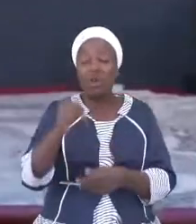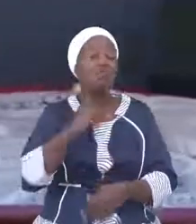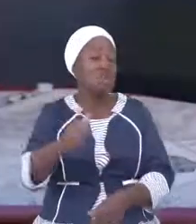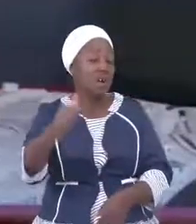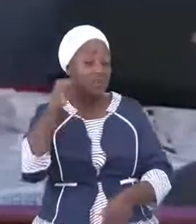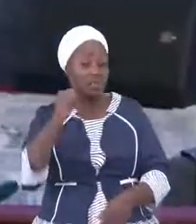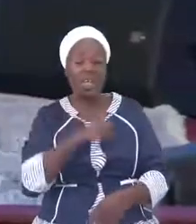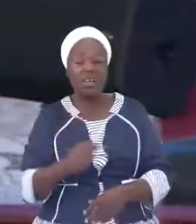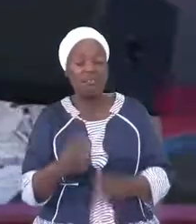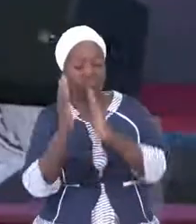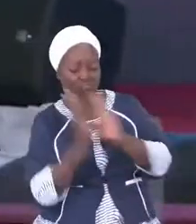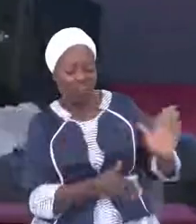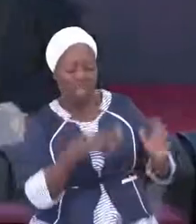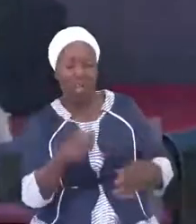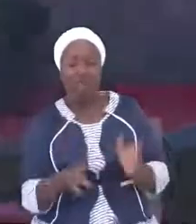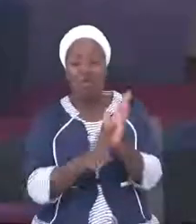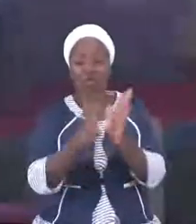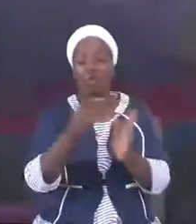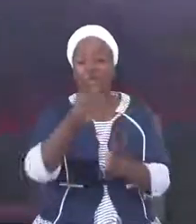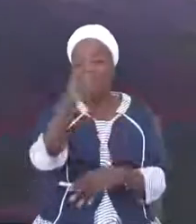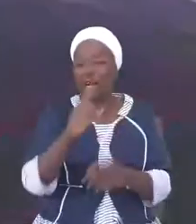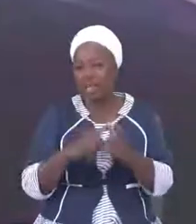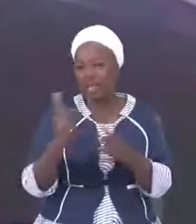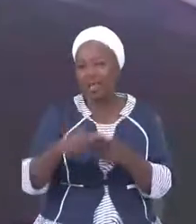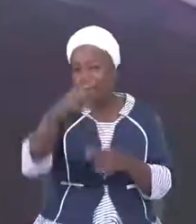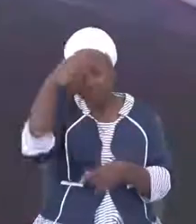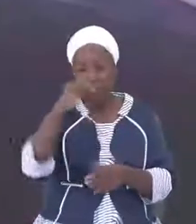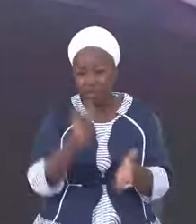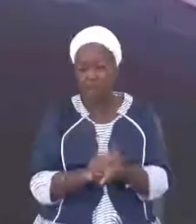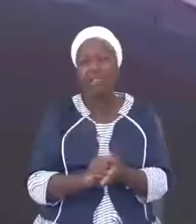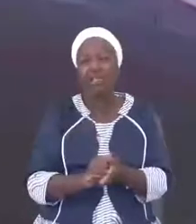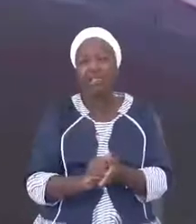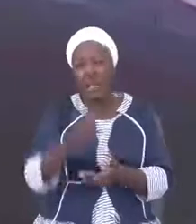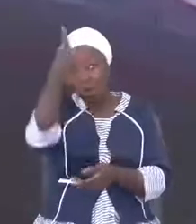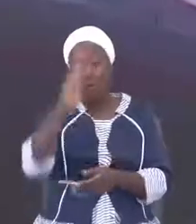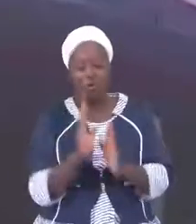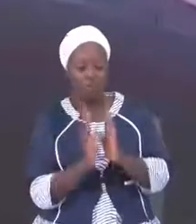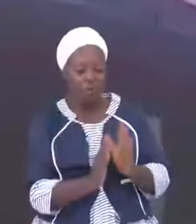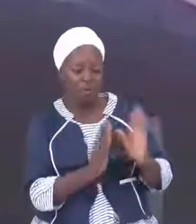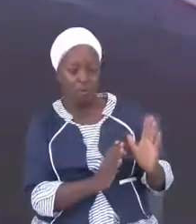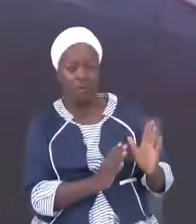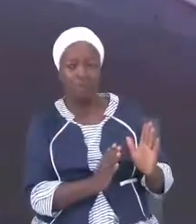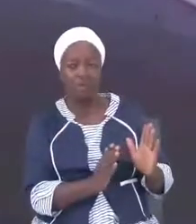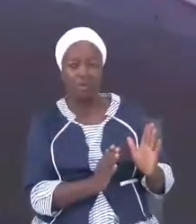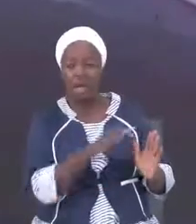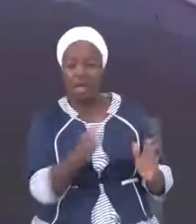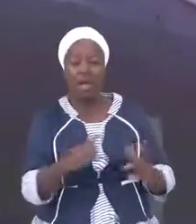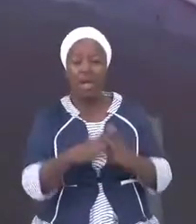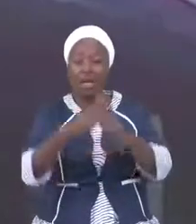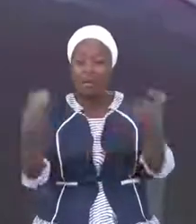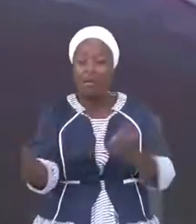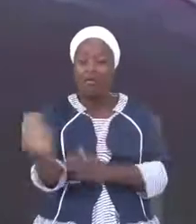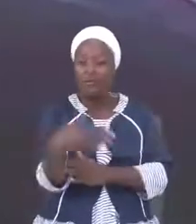Jonas désobéirait, qu'il résisterait à la volonté de Dieu et à l'appel de Dieu. À cause de cela, Dieu